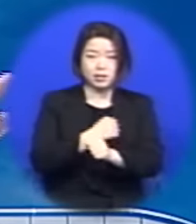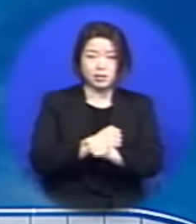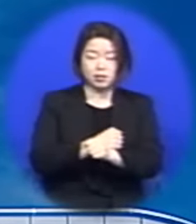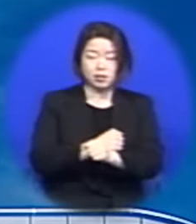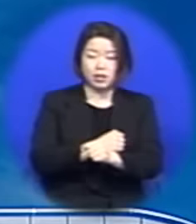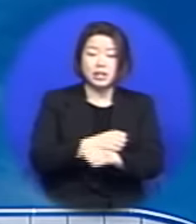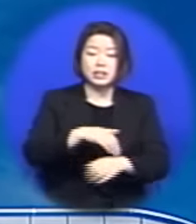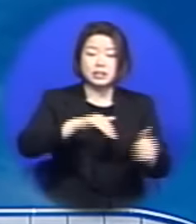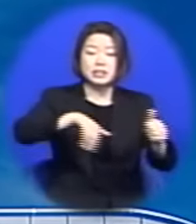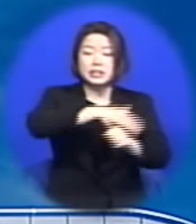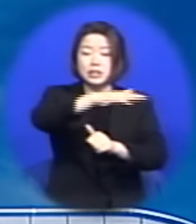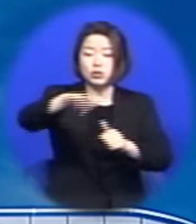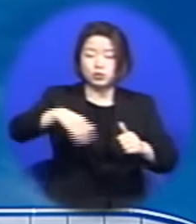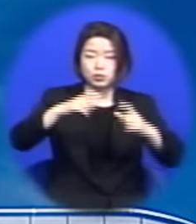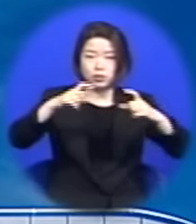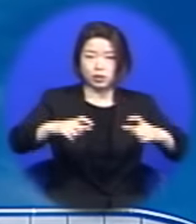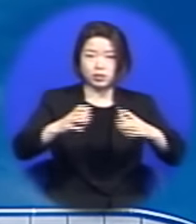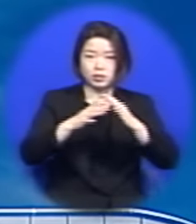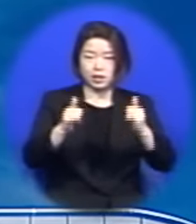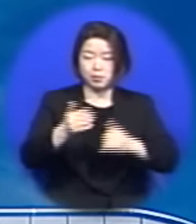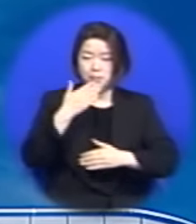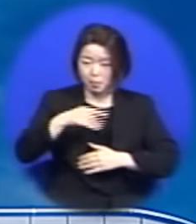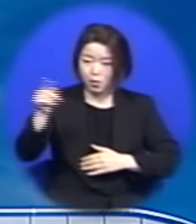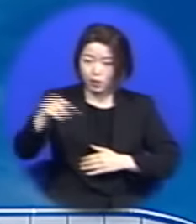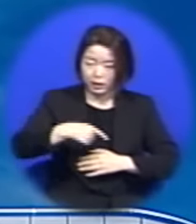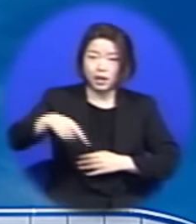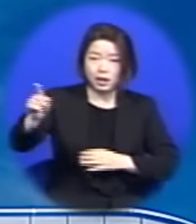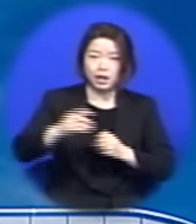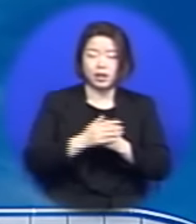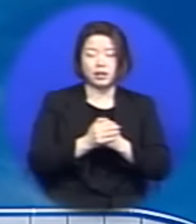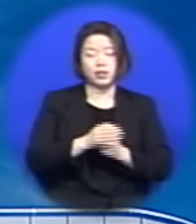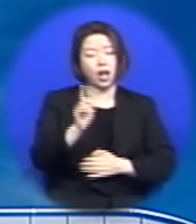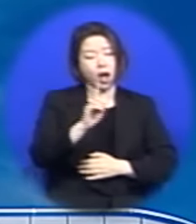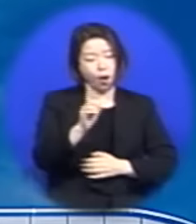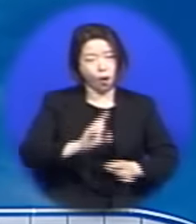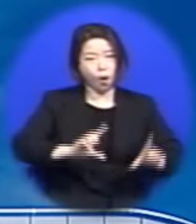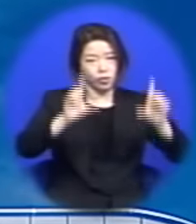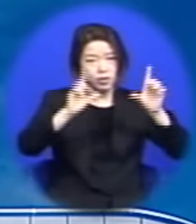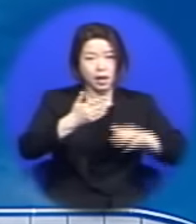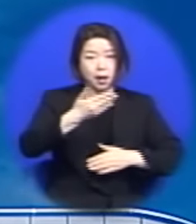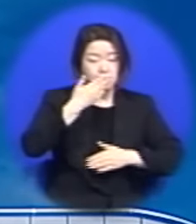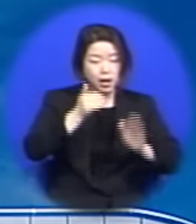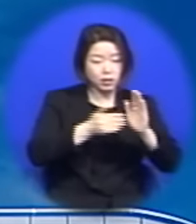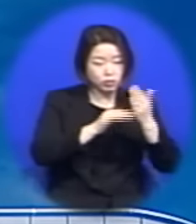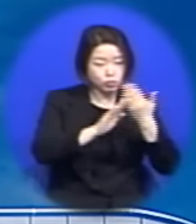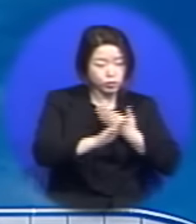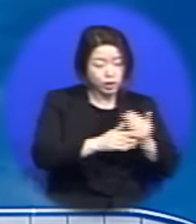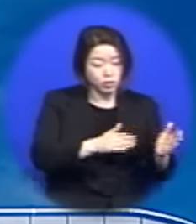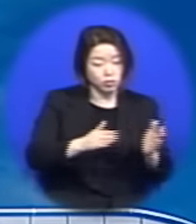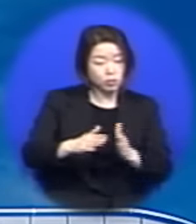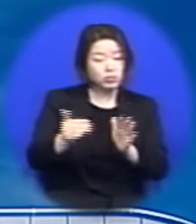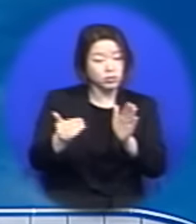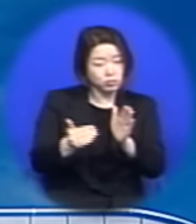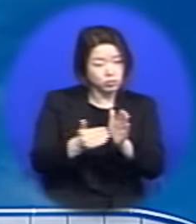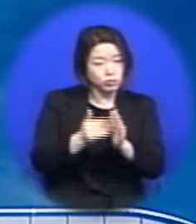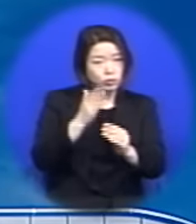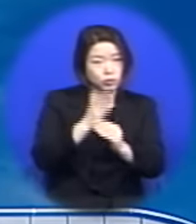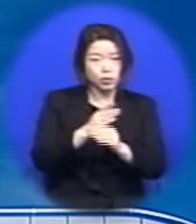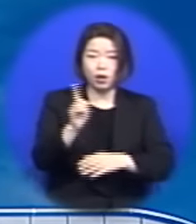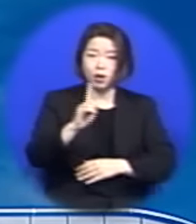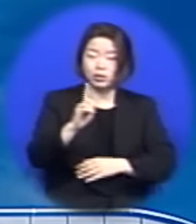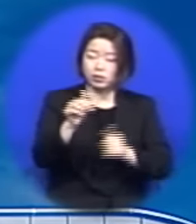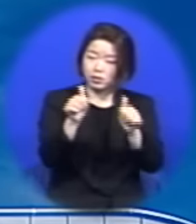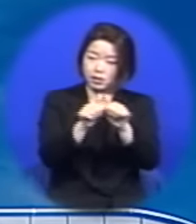지역 주민들이 오셔서 밥 드시고 가시는 교회인데 하루는 이제 식사를 다 마치고 뒷정리하고 있는데 어느 분이